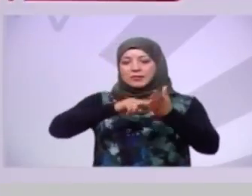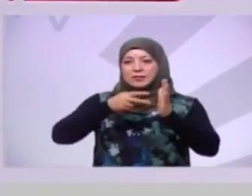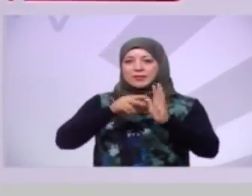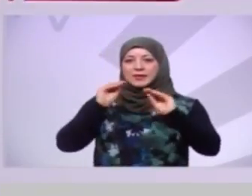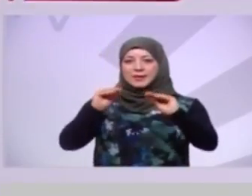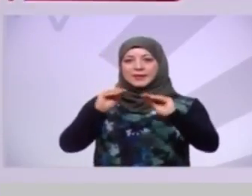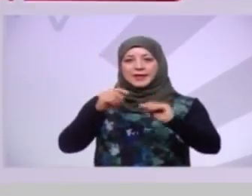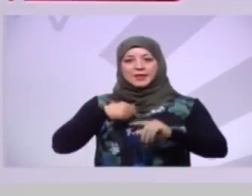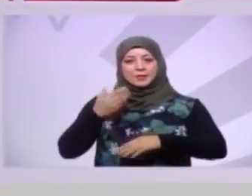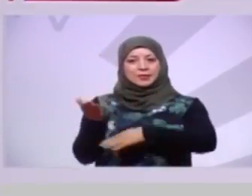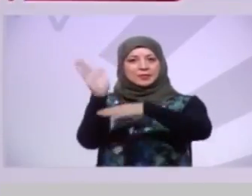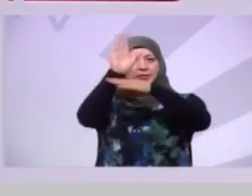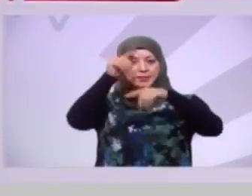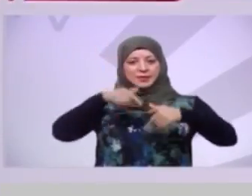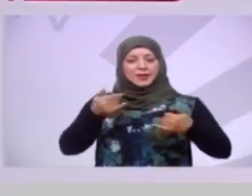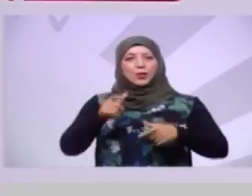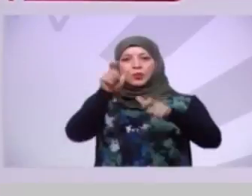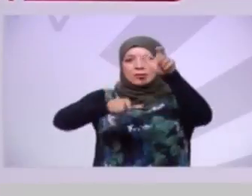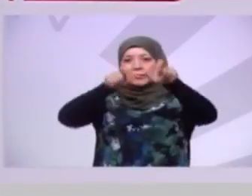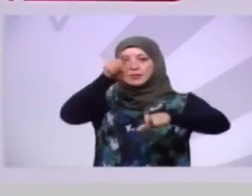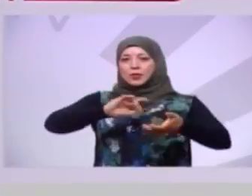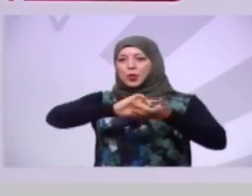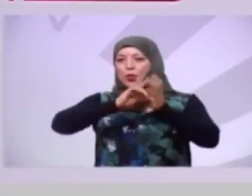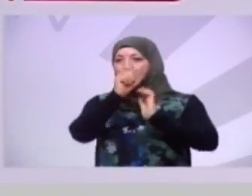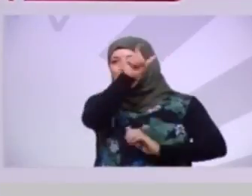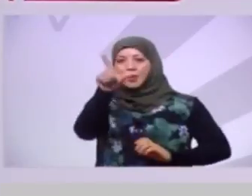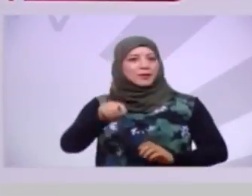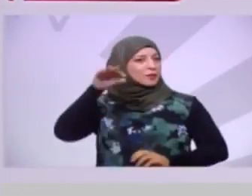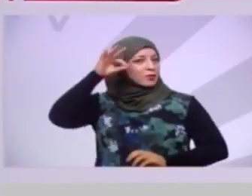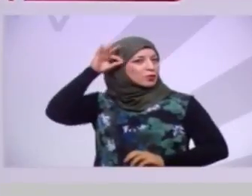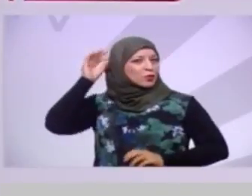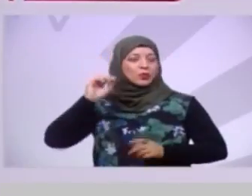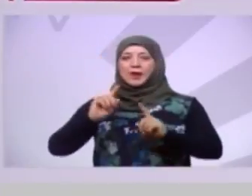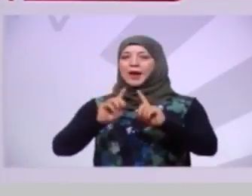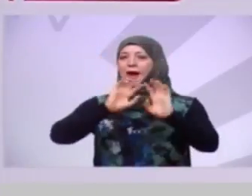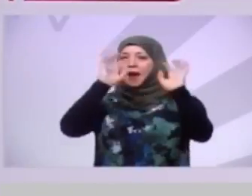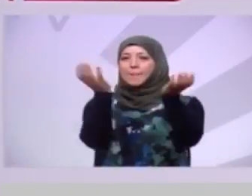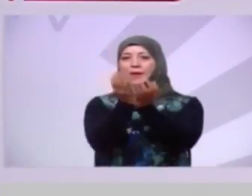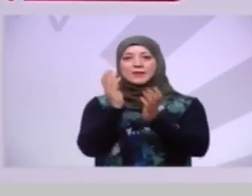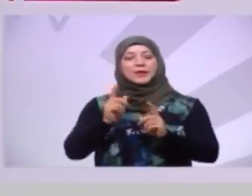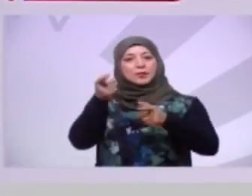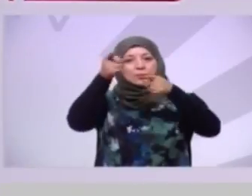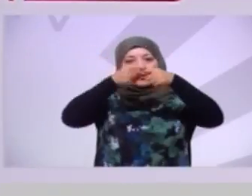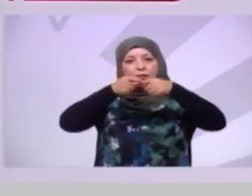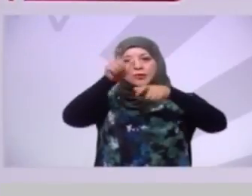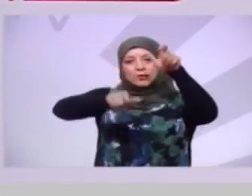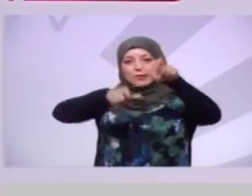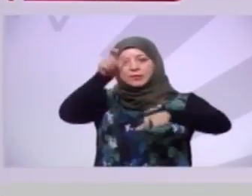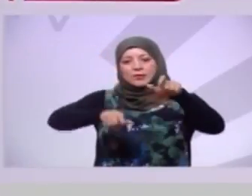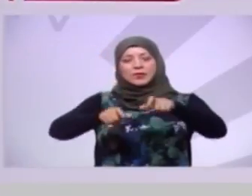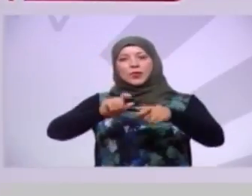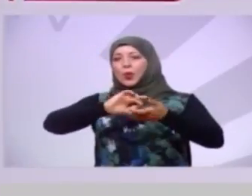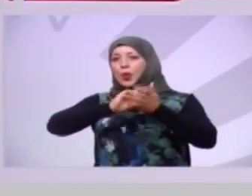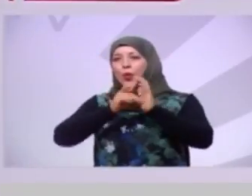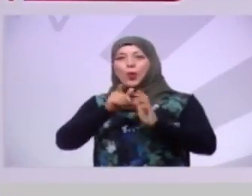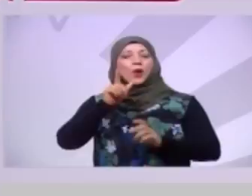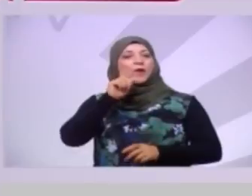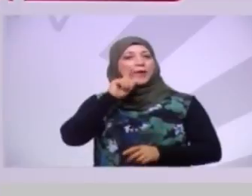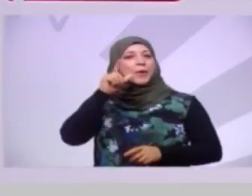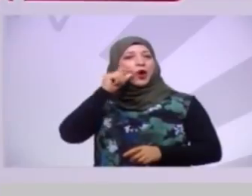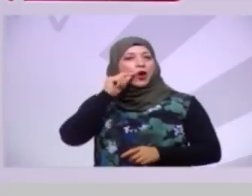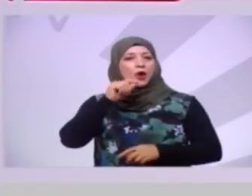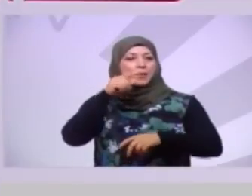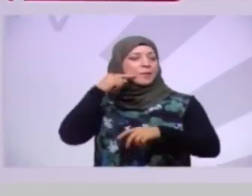توجه اليوم من خلال هذا المنبر الى شركاء في هذا الوطن عامه والى مواطنين ومواطنات الوطن القبلي وارحب بكم جميعا